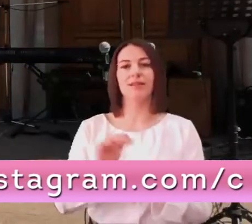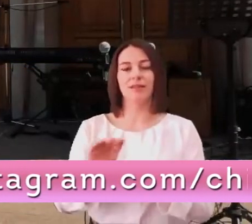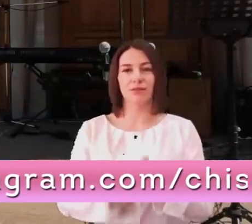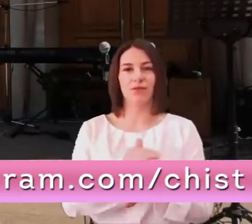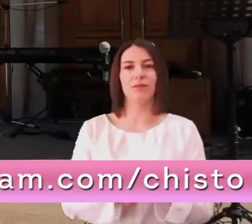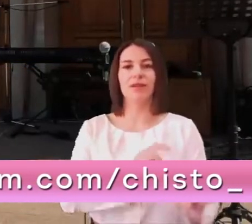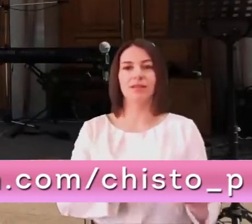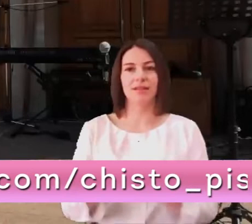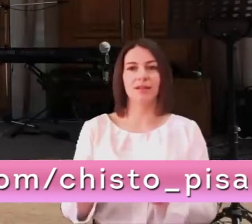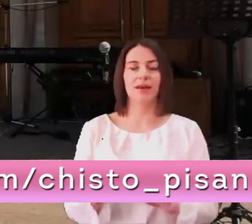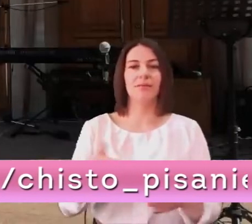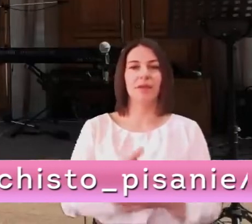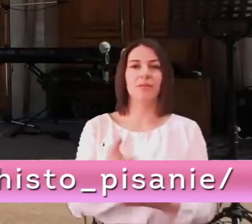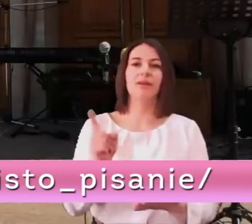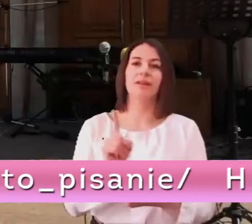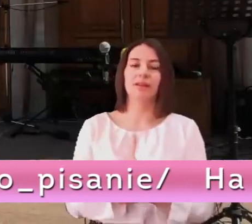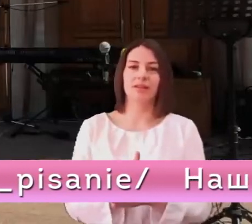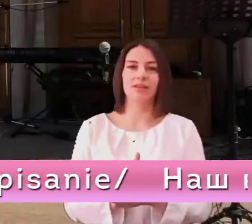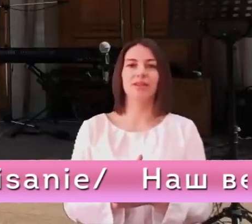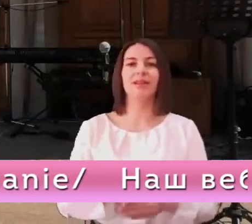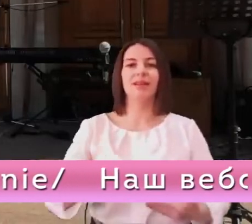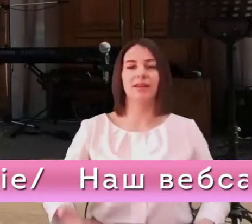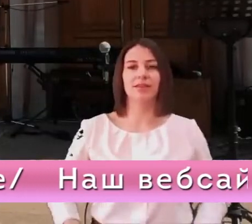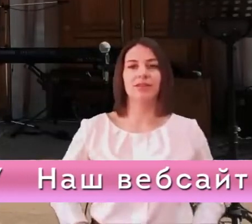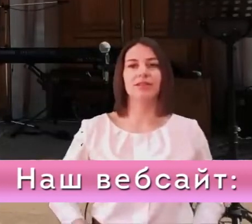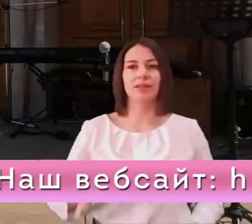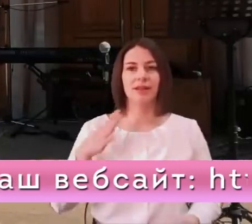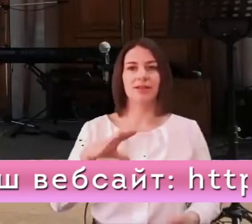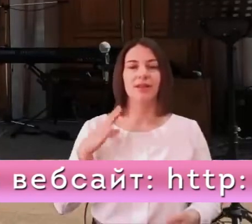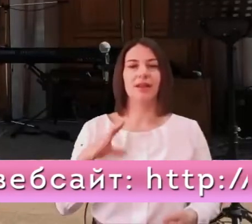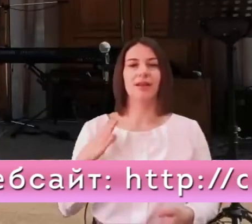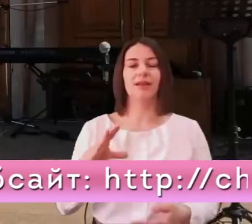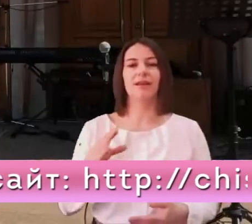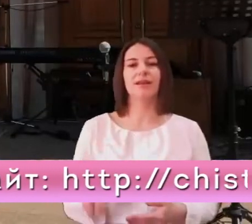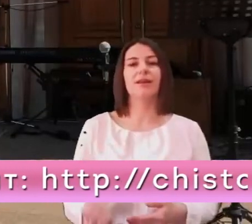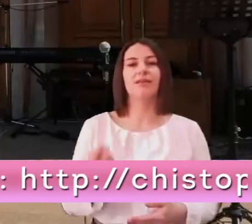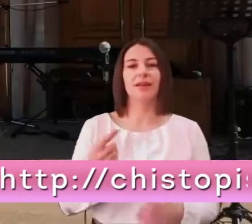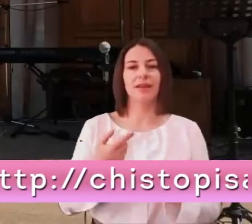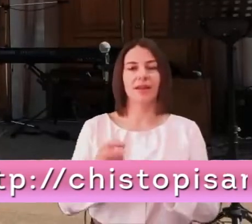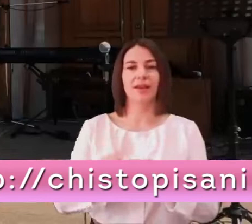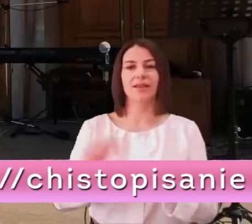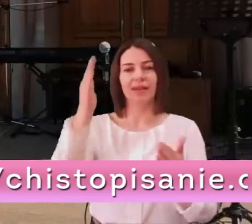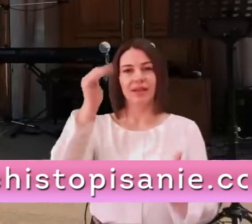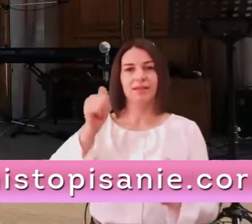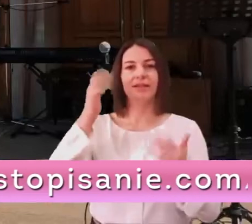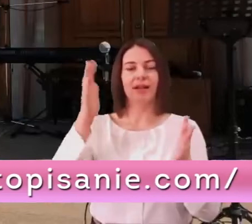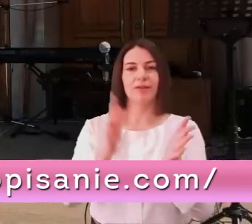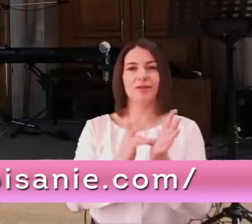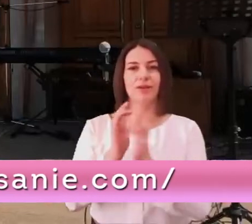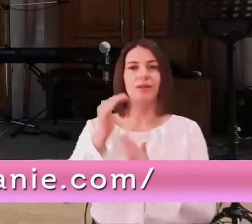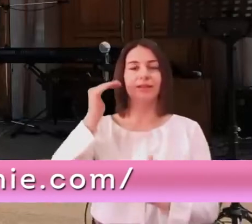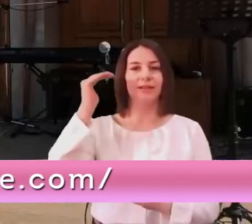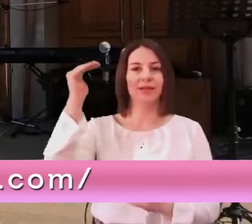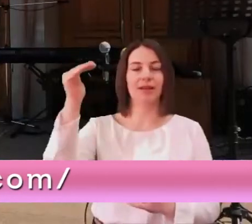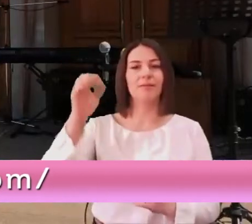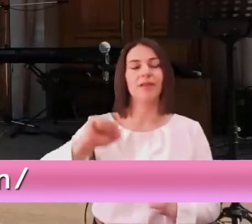жить, ожидая блаженного упования и явления вот этой славы Иисуса Христа. Друзья мои, здесь